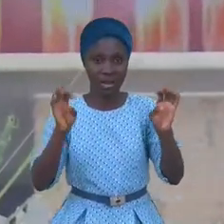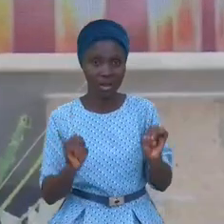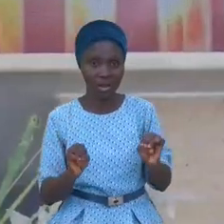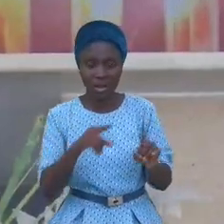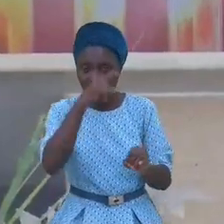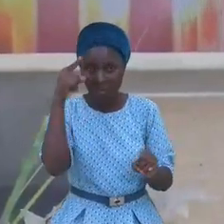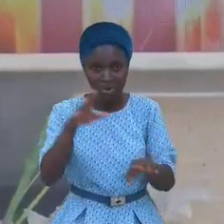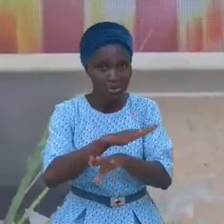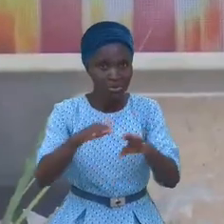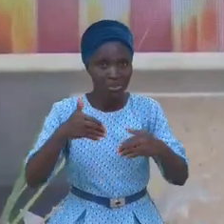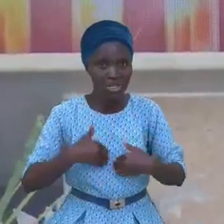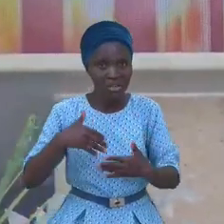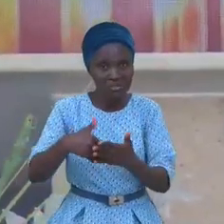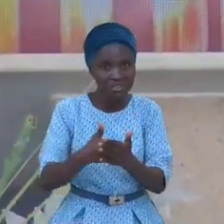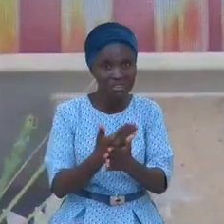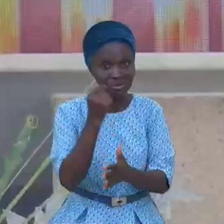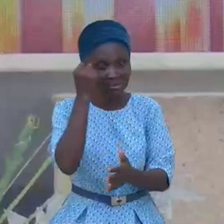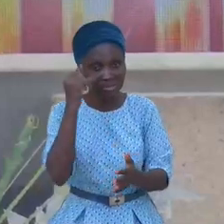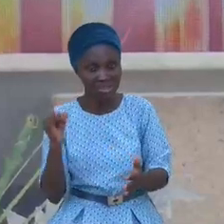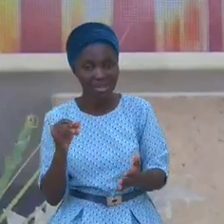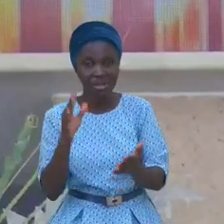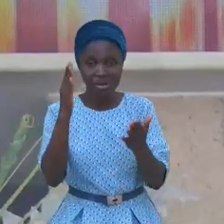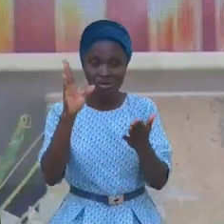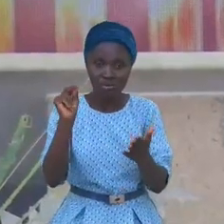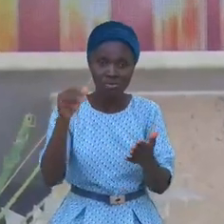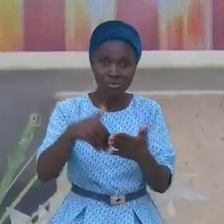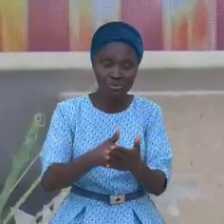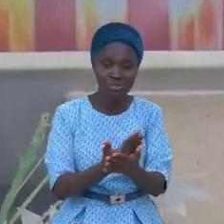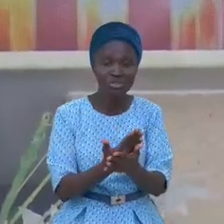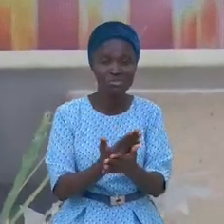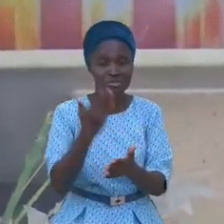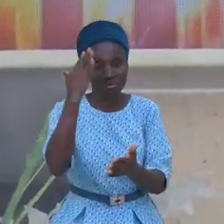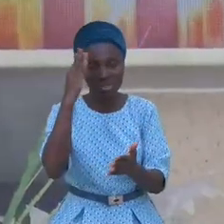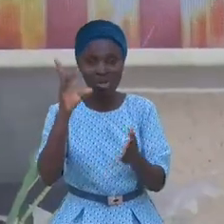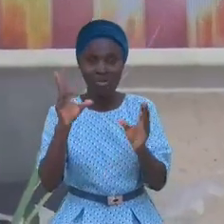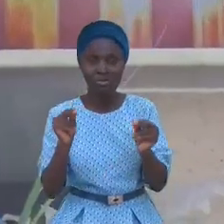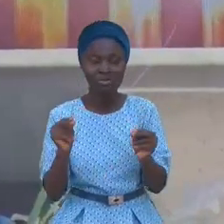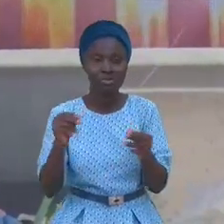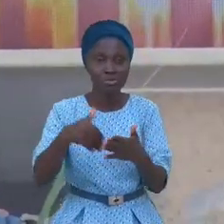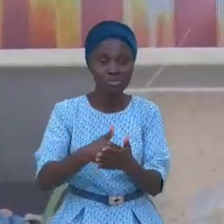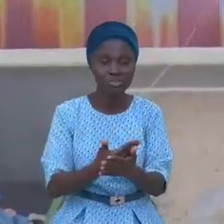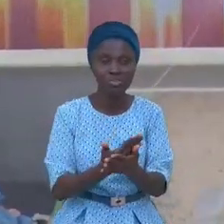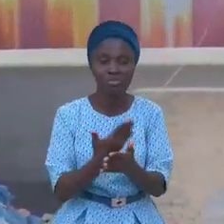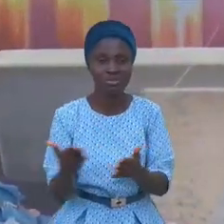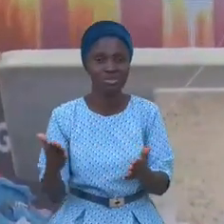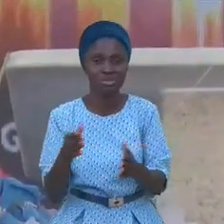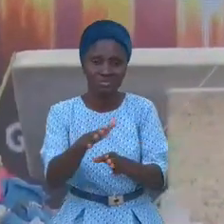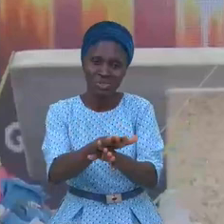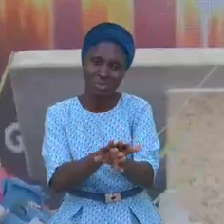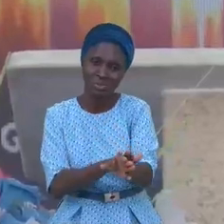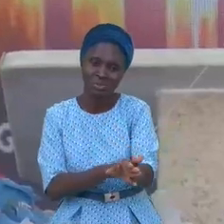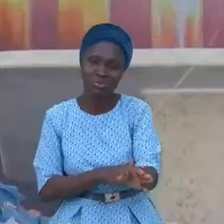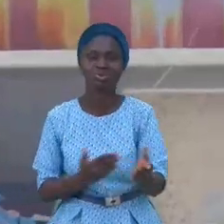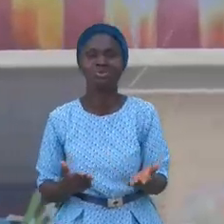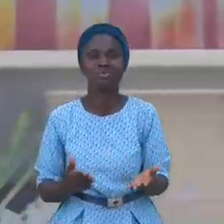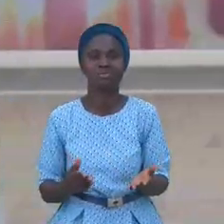connaissances, pas de nouvelles soifs, il est là, il traîne, il est lent et il est retardé. Il vient même en